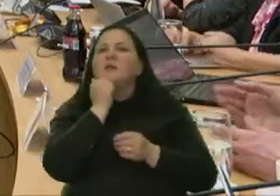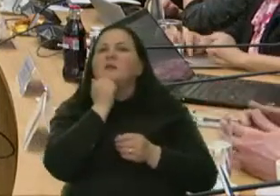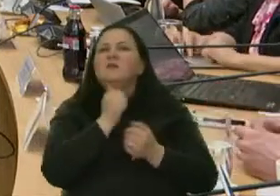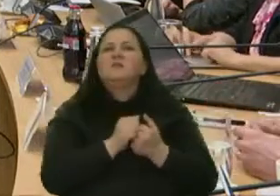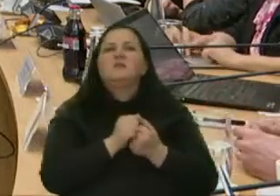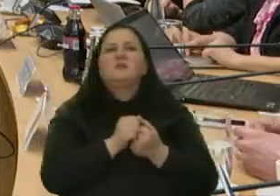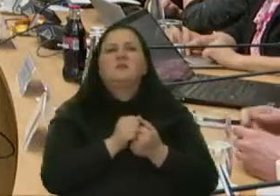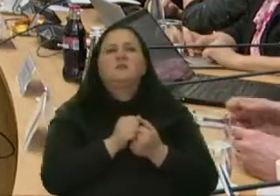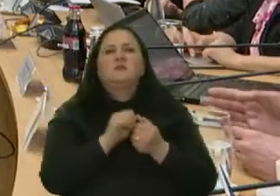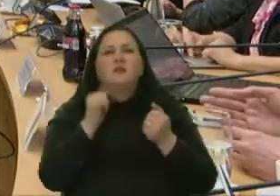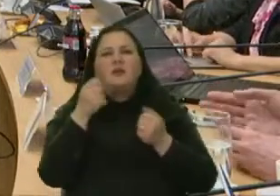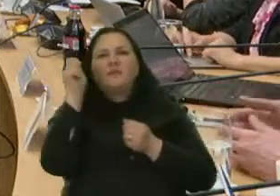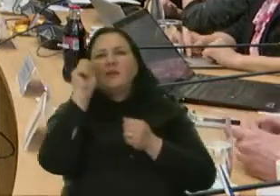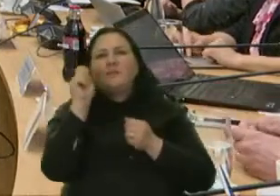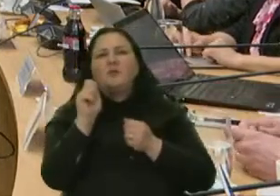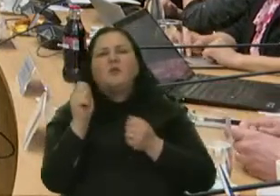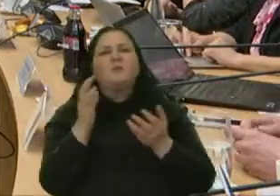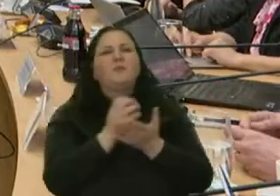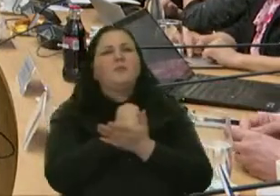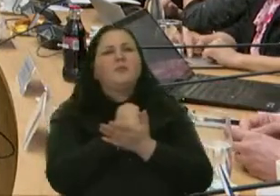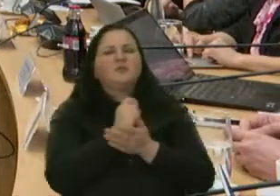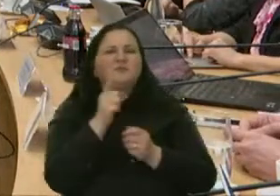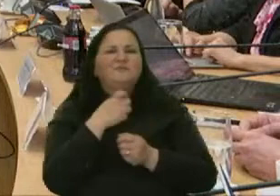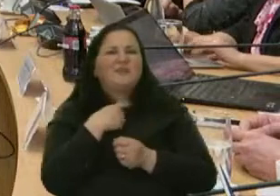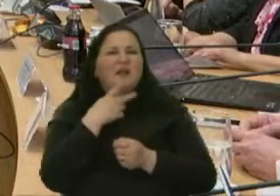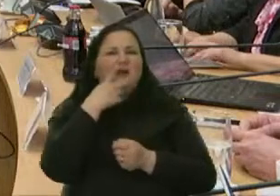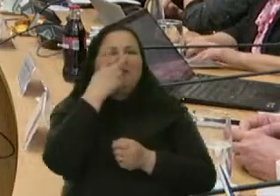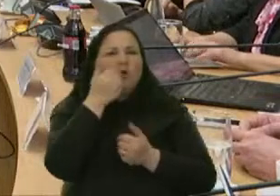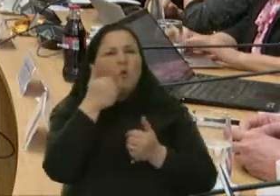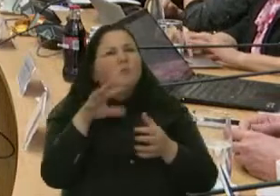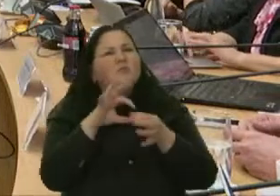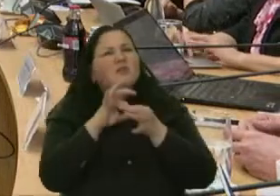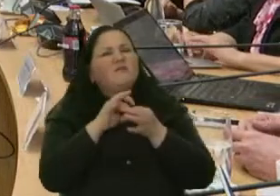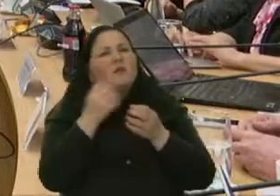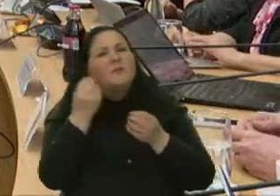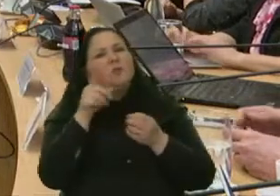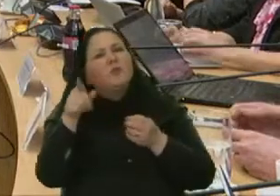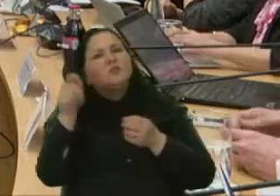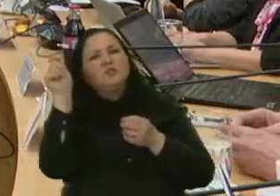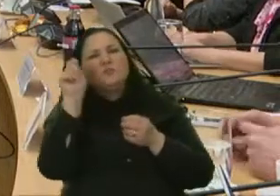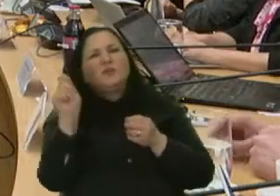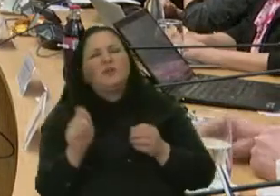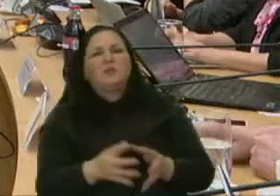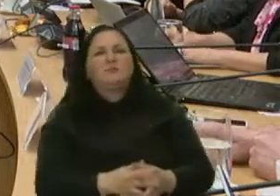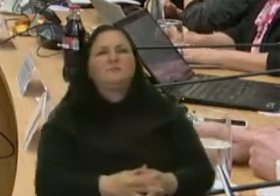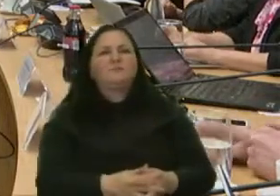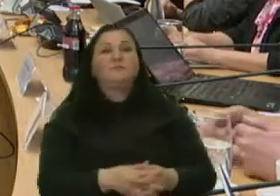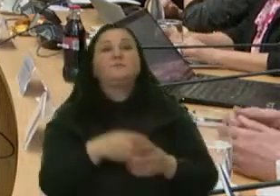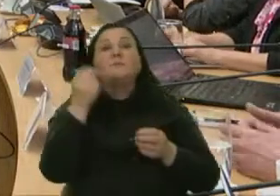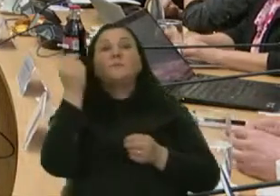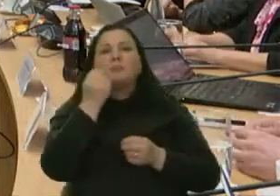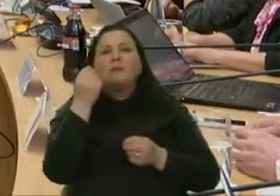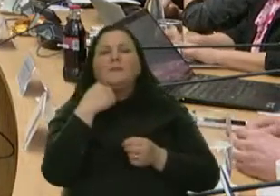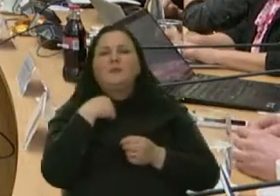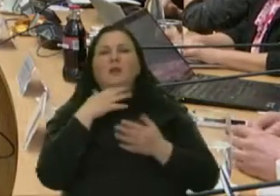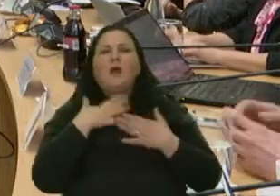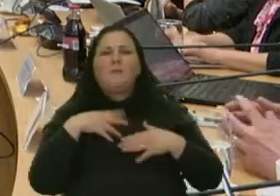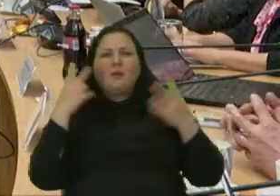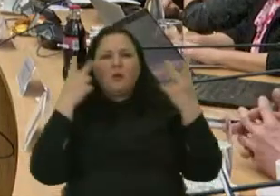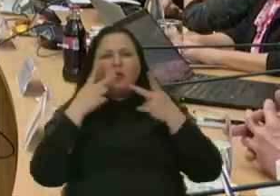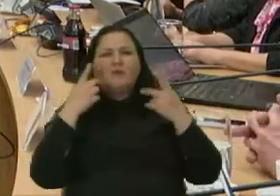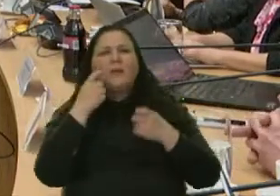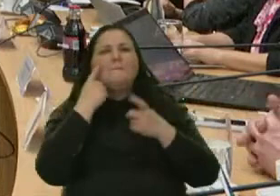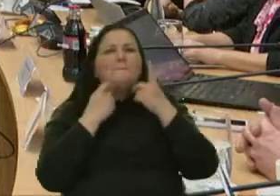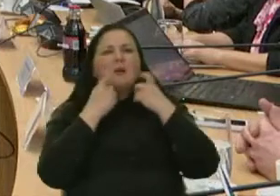iar pe proiectul de buget nu am văzut Nicio referire la acest proiect pentru că am venit că mai